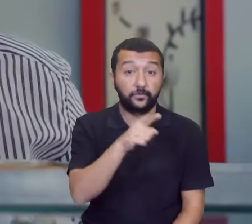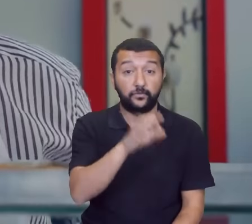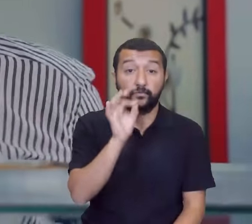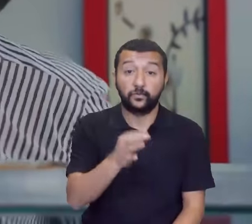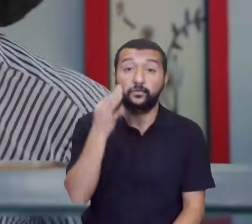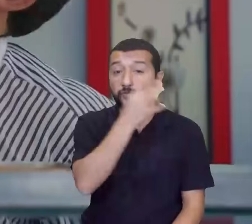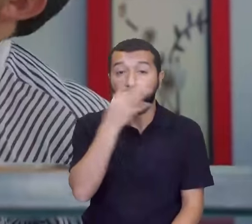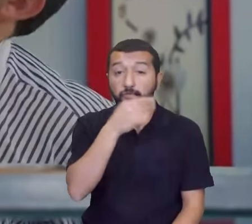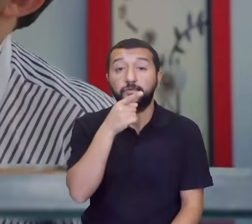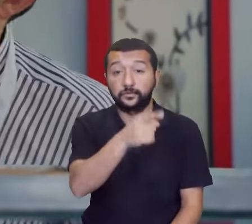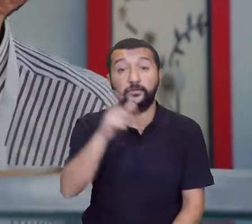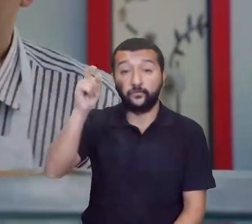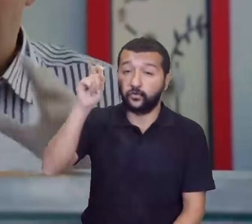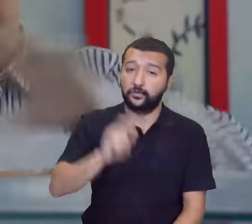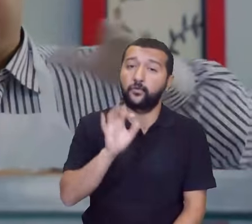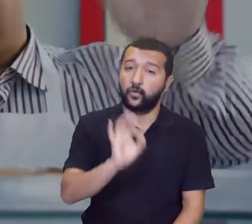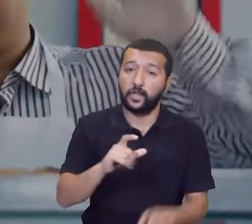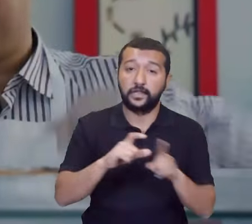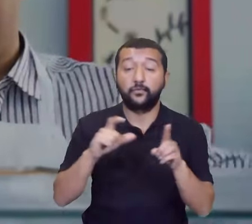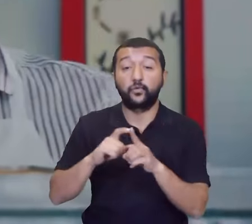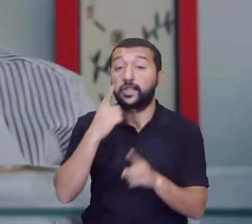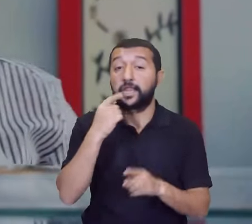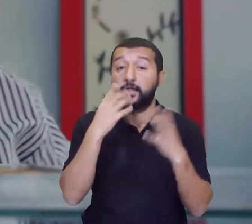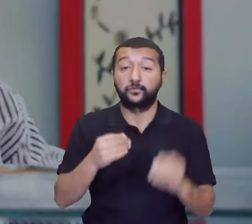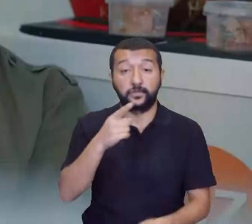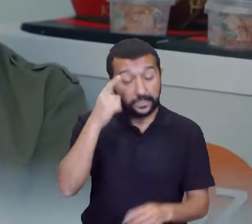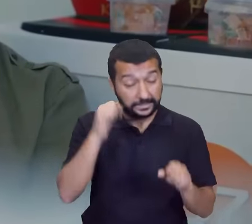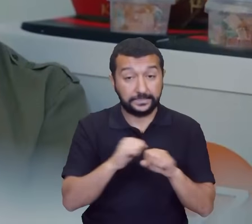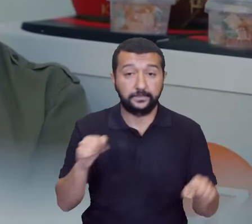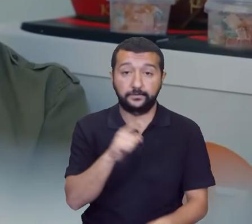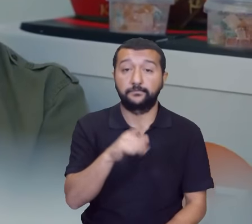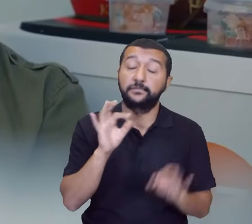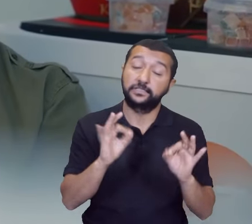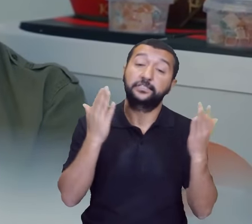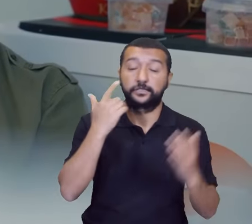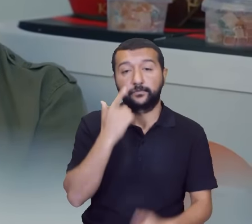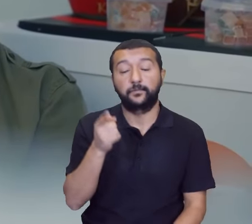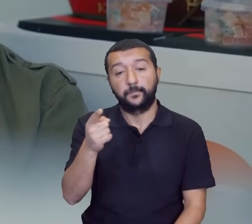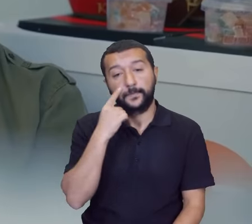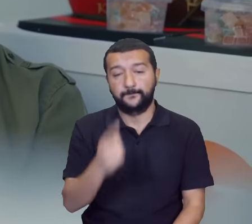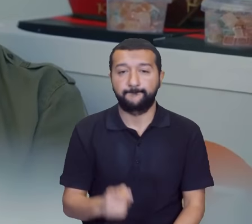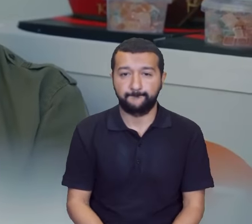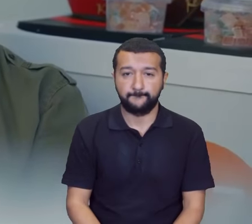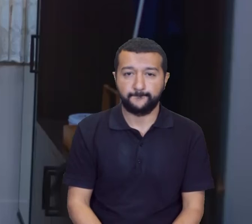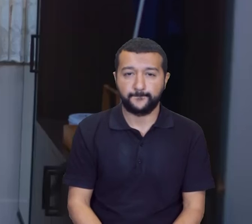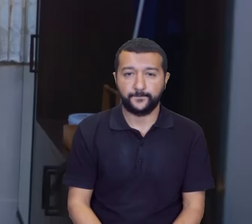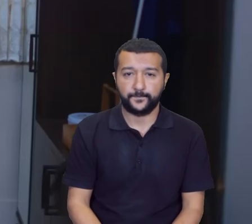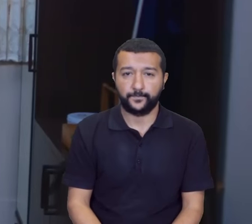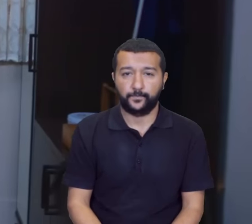böyle Rus'un böyle selfie çek selfie. Öyle bir Dilber dudağı alacak yani, akıllara zar. İnşallah, inşallah. Hadi